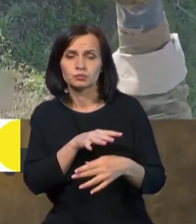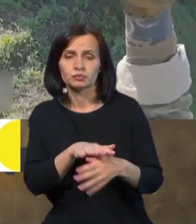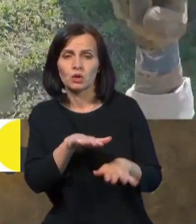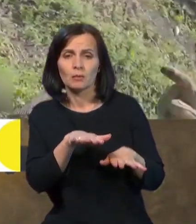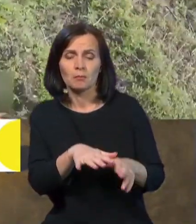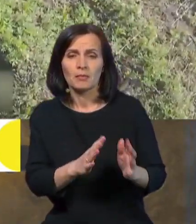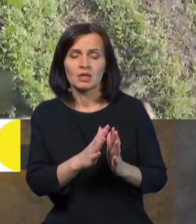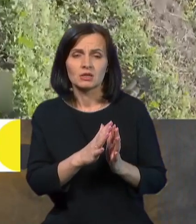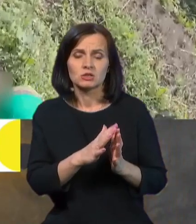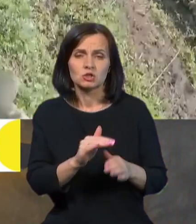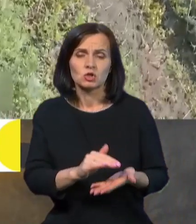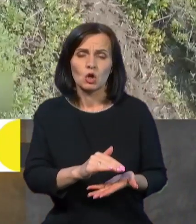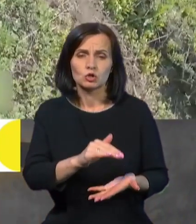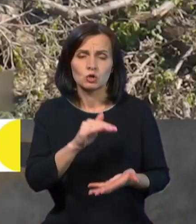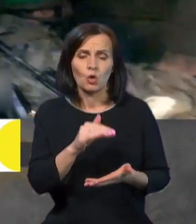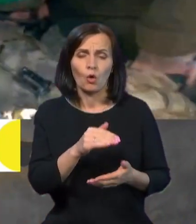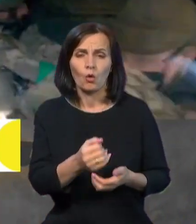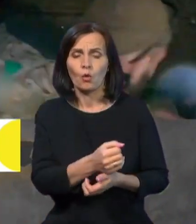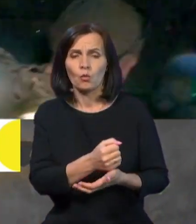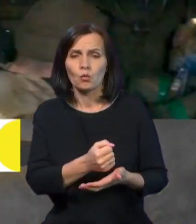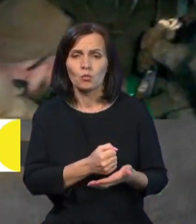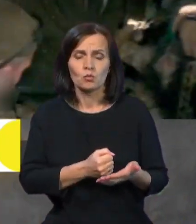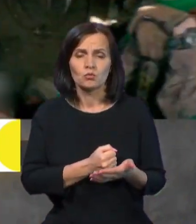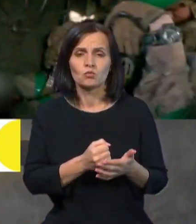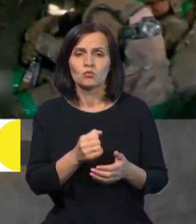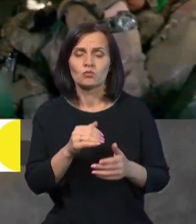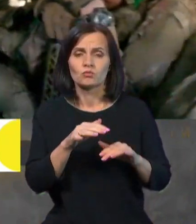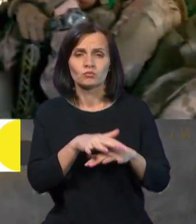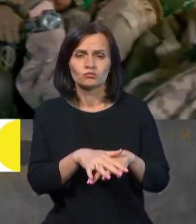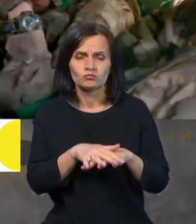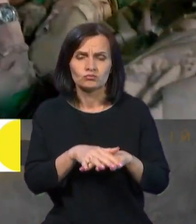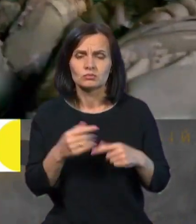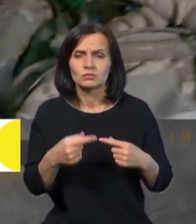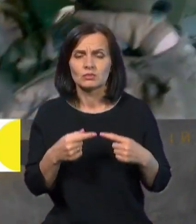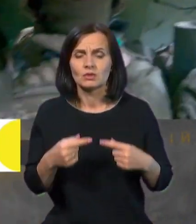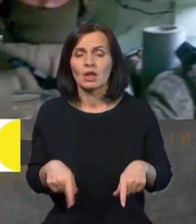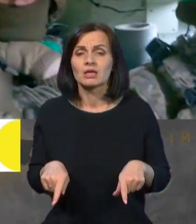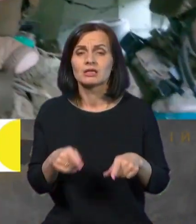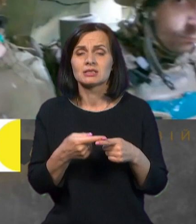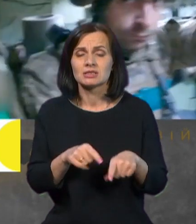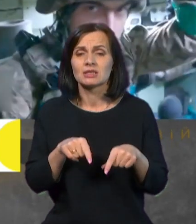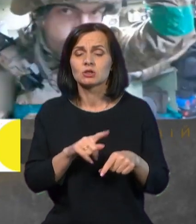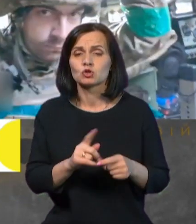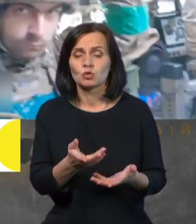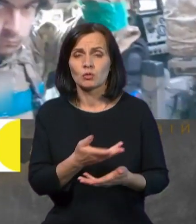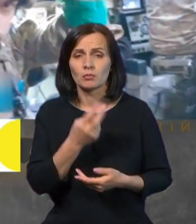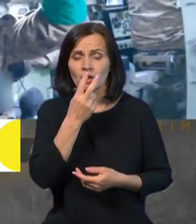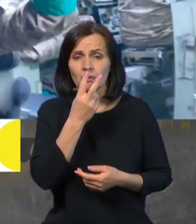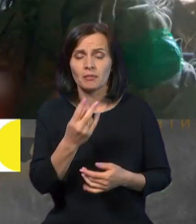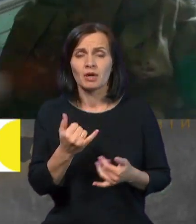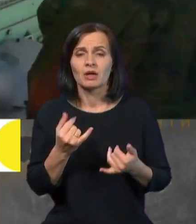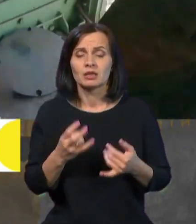складу, складах СБК, місцях розташування бойової техніки противника. Це те, що ми спостерігаємо